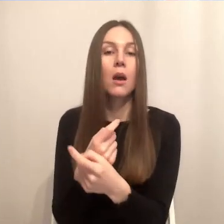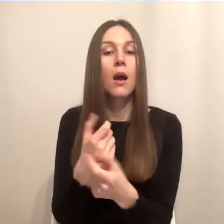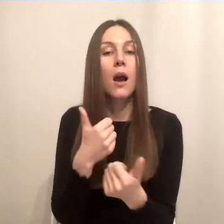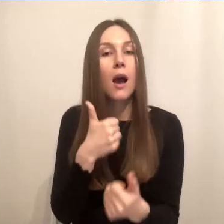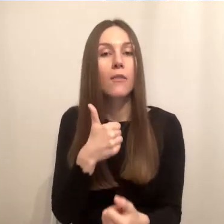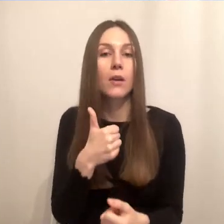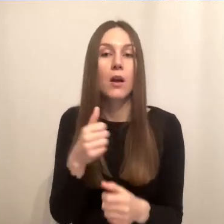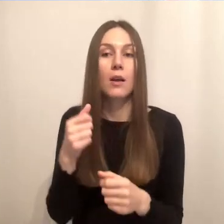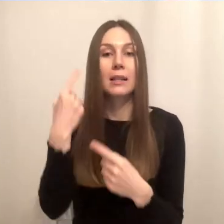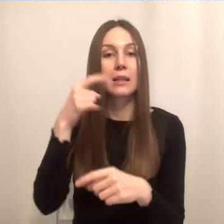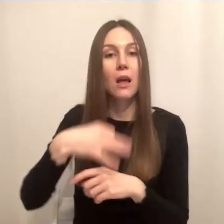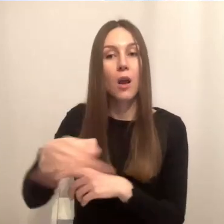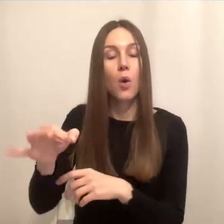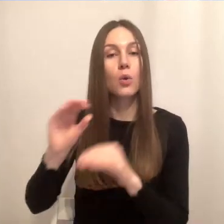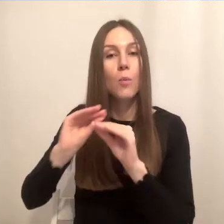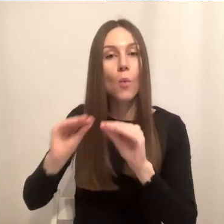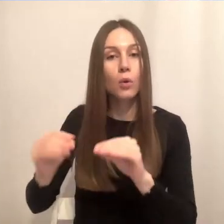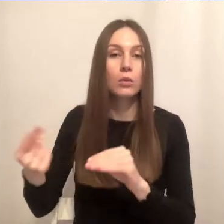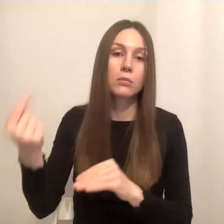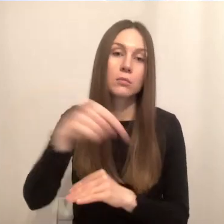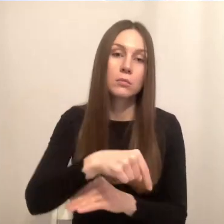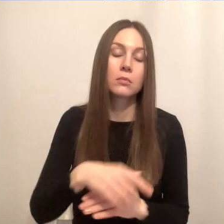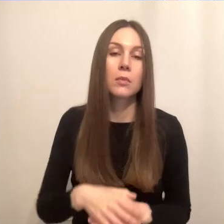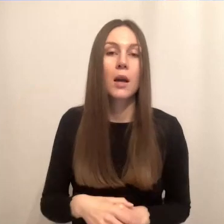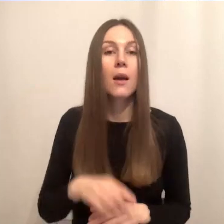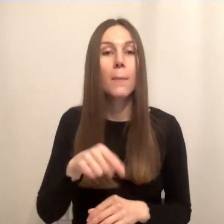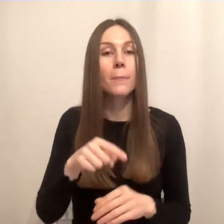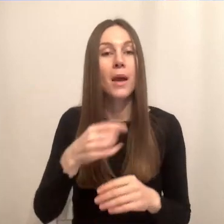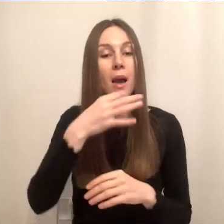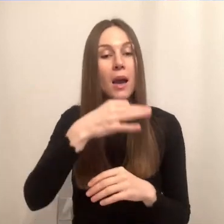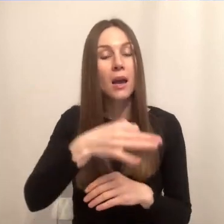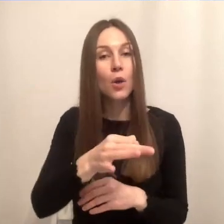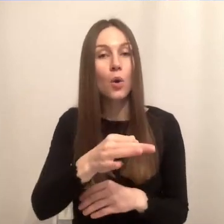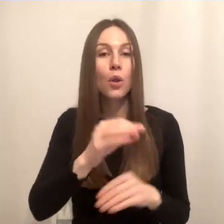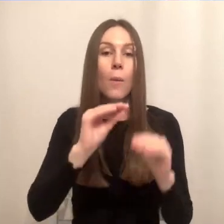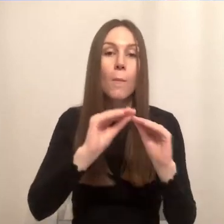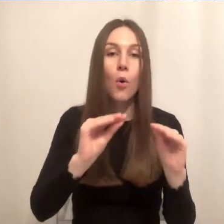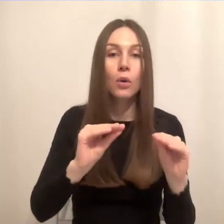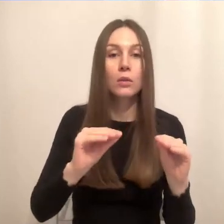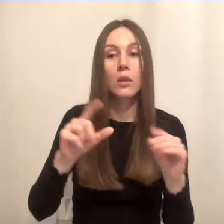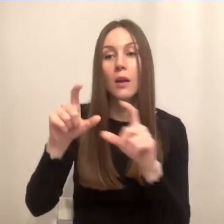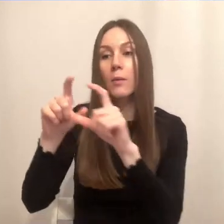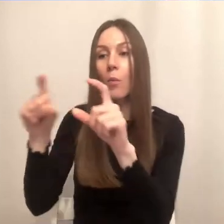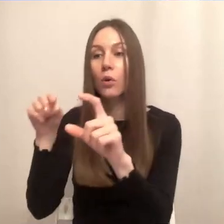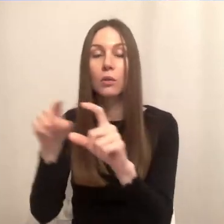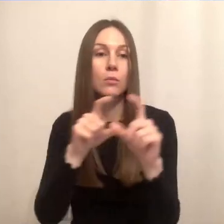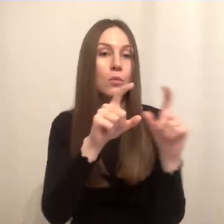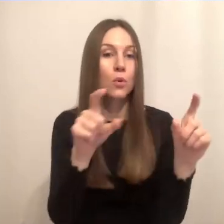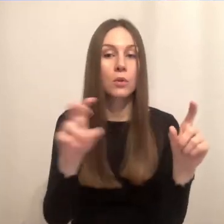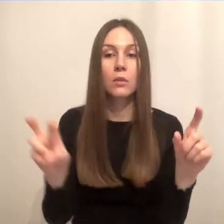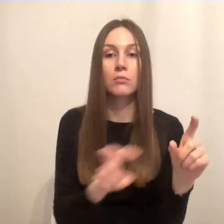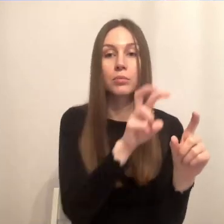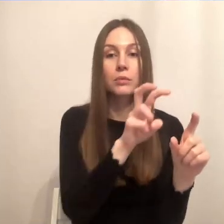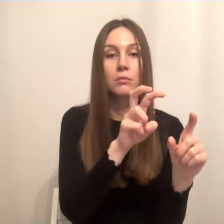mokytojus iš kito rajono. Nėra tikslas viliotis tam pačiam rajone mokytoje, kad iš vienos gimnazijos, pavyzdžiui, į kitą arba iš vienos pradinės į